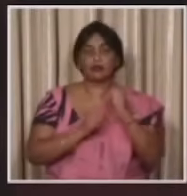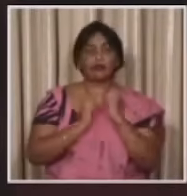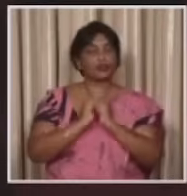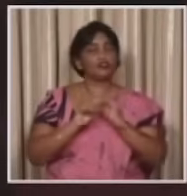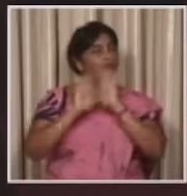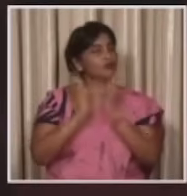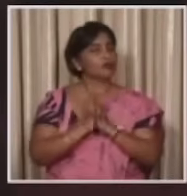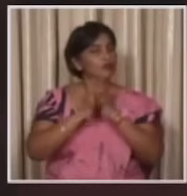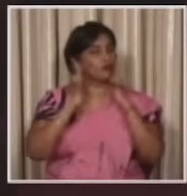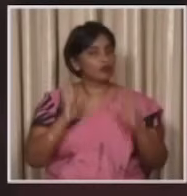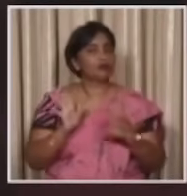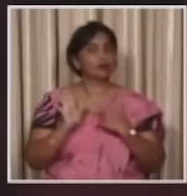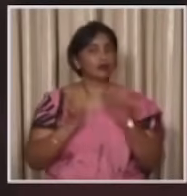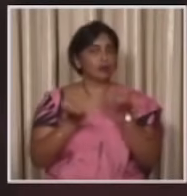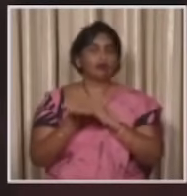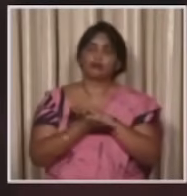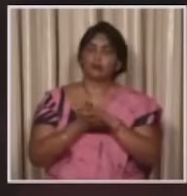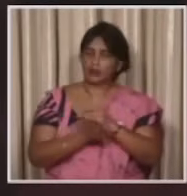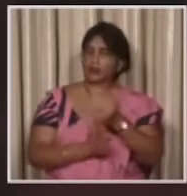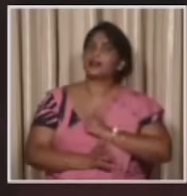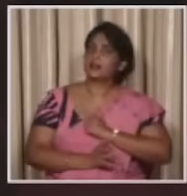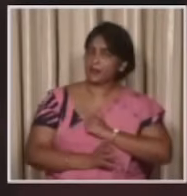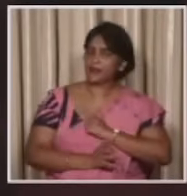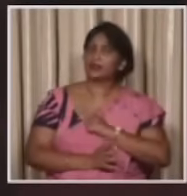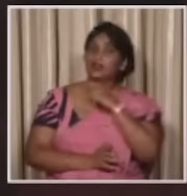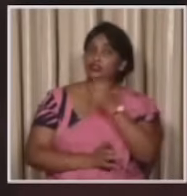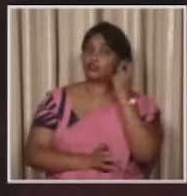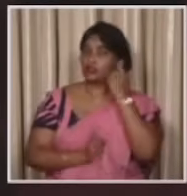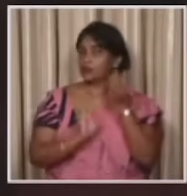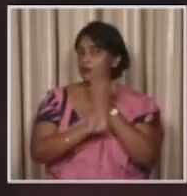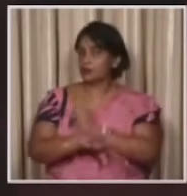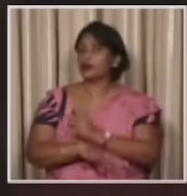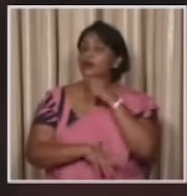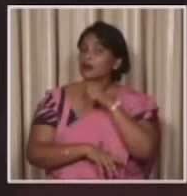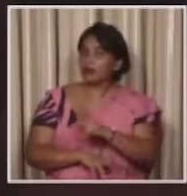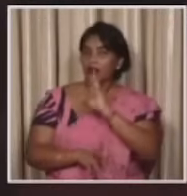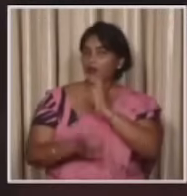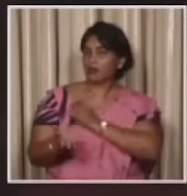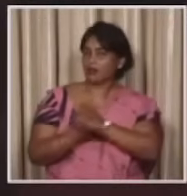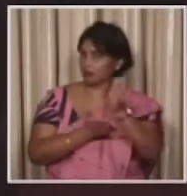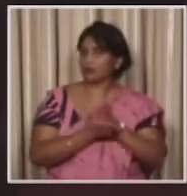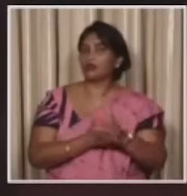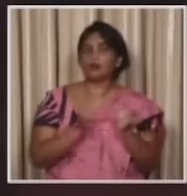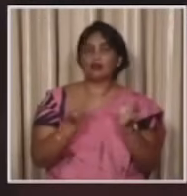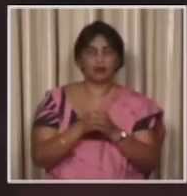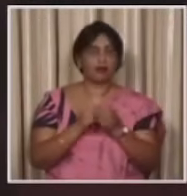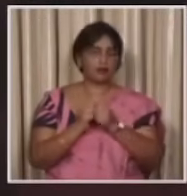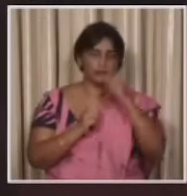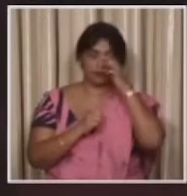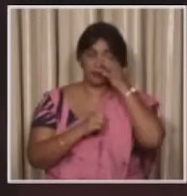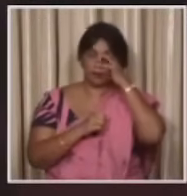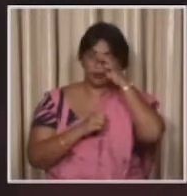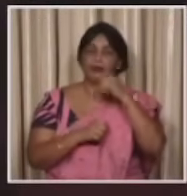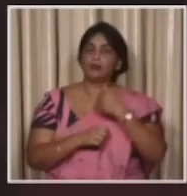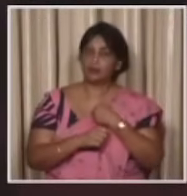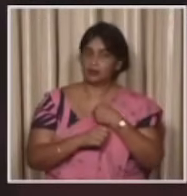අති බහුතරය මේ ප්‍රතිසංස්කරණ වලට පක්ෂයි. ඔවුන් දන්නවා පහුගිය කාලේ ඔවුන්වත් මුලා කරගෙන තමයි කණ්ඩායමක් හිටියේ කියලා.